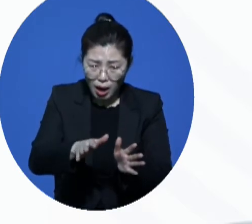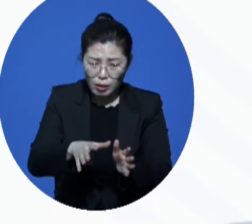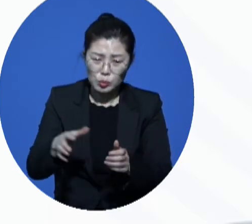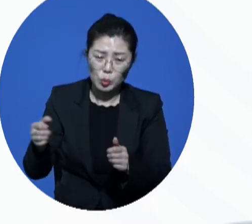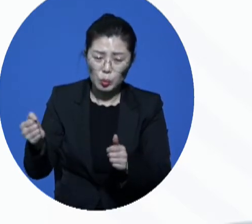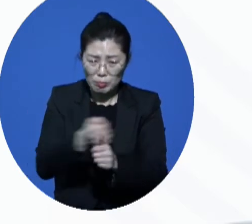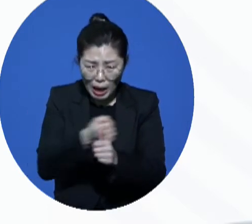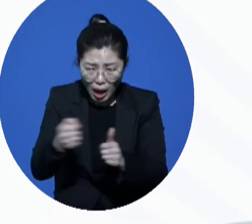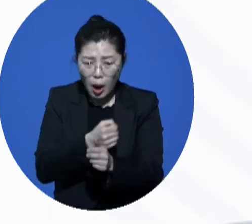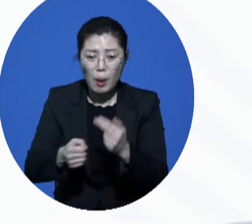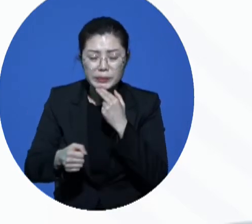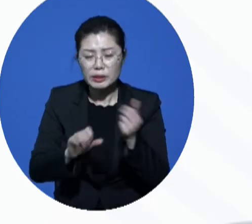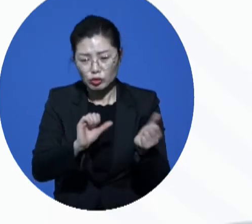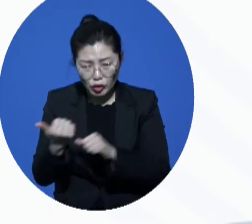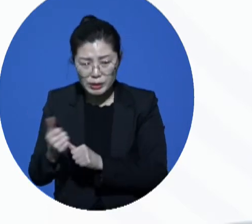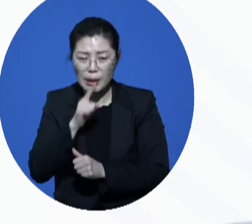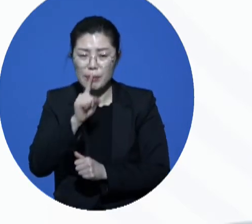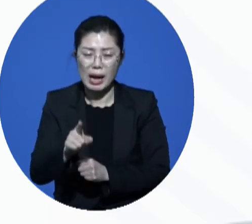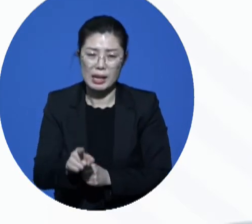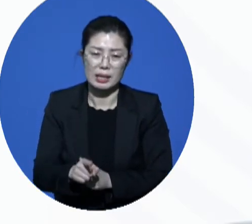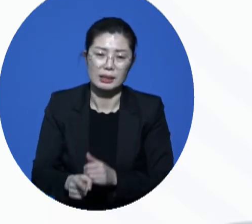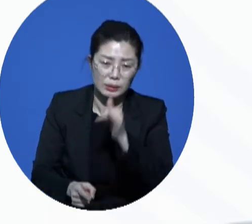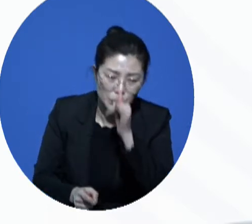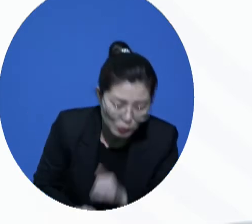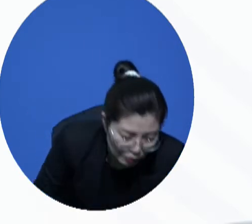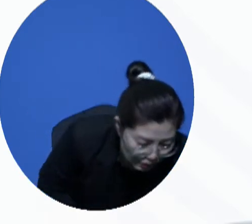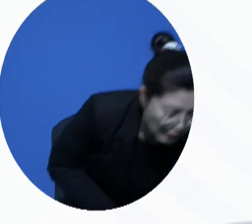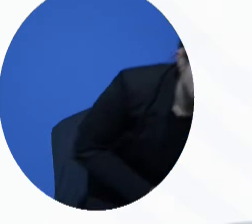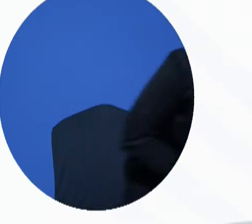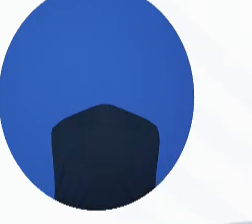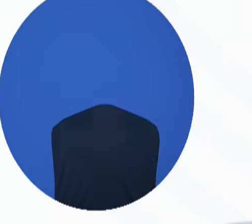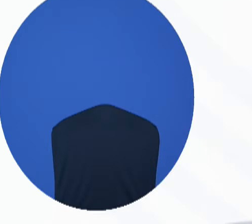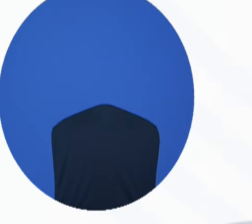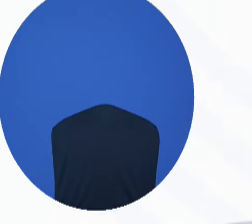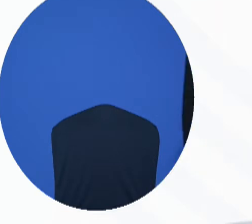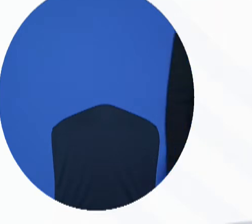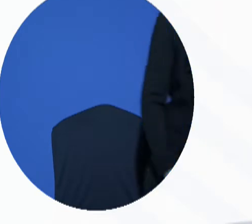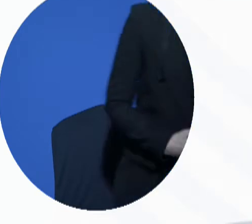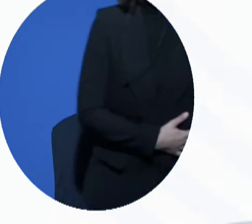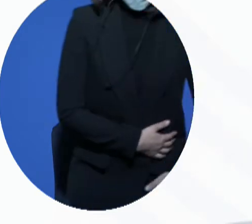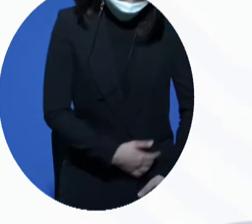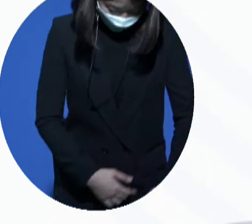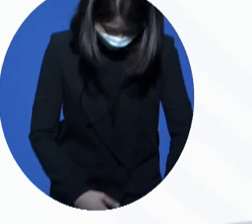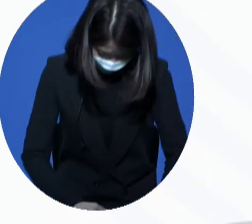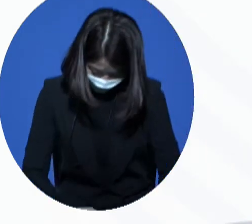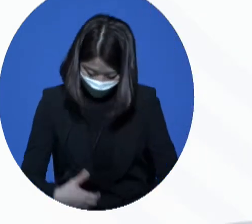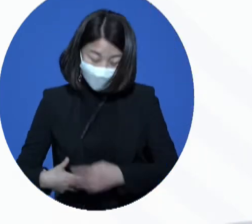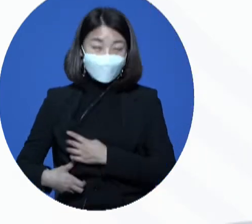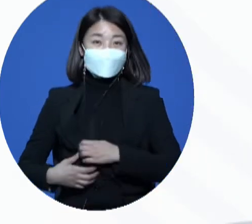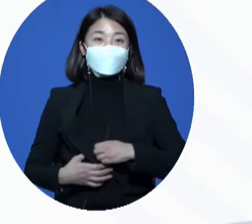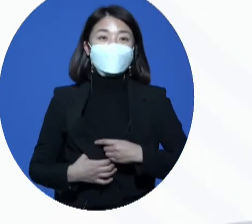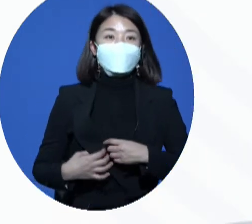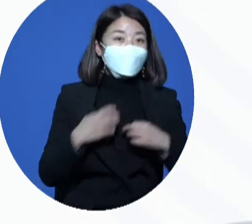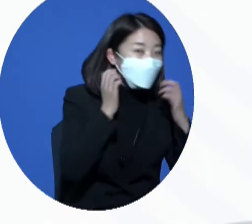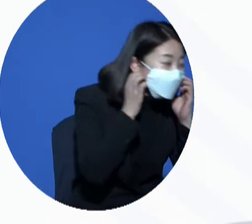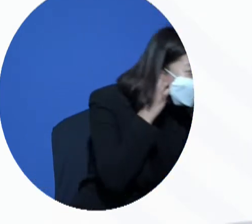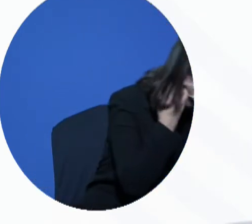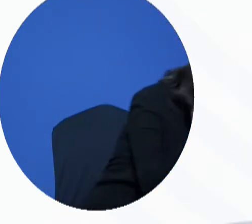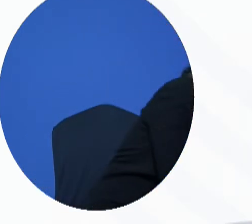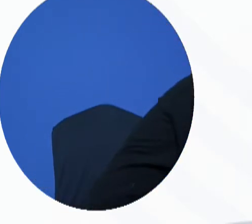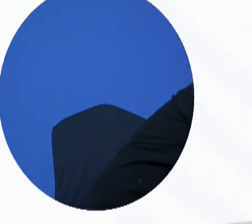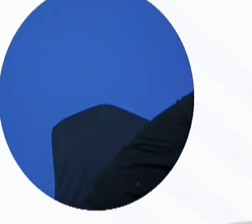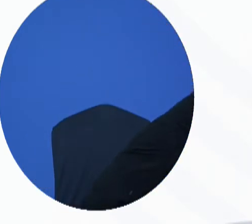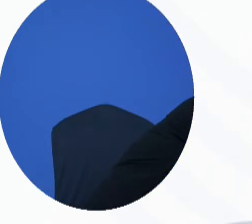흔적 없이 사망했다라는 말만 다루고 있습니다. 그리고 이런 어떤 긴급 사안이 발생했을 때 감사라는 것은 상당히